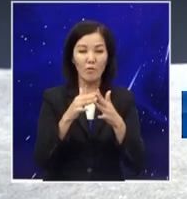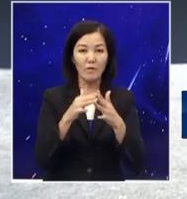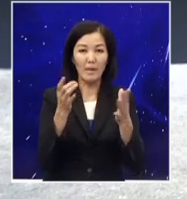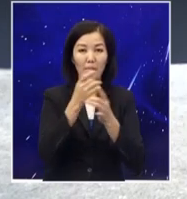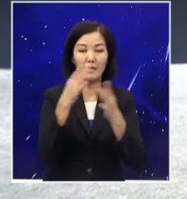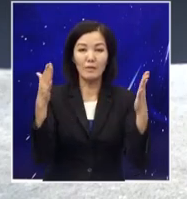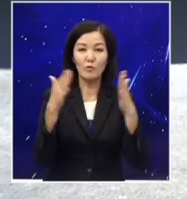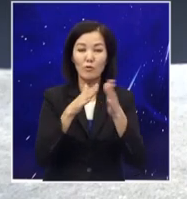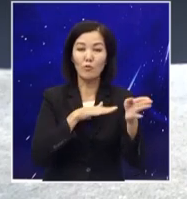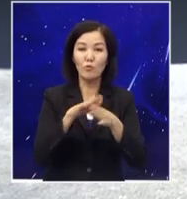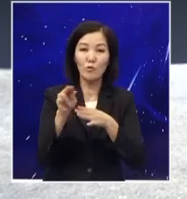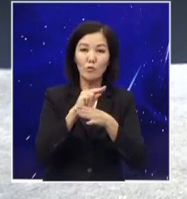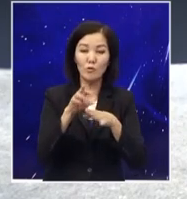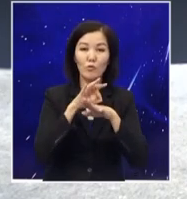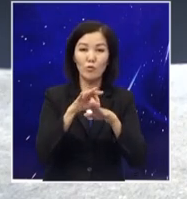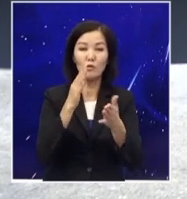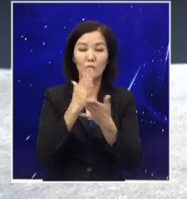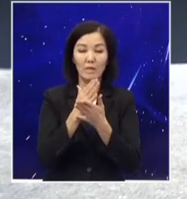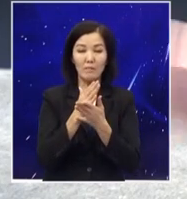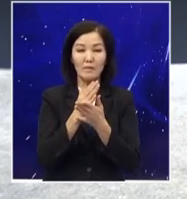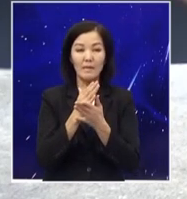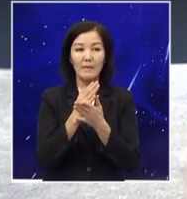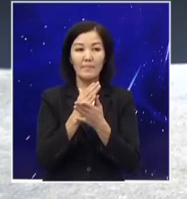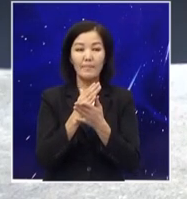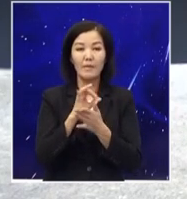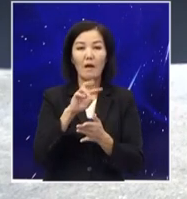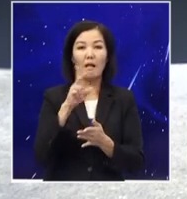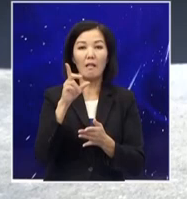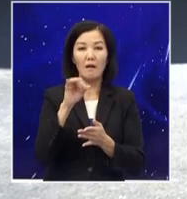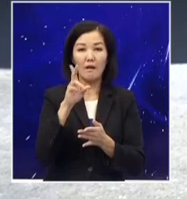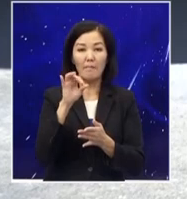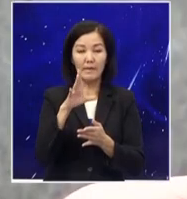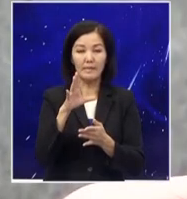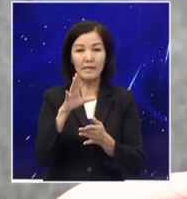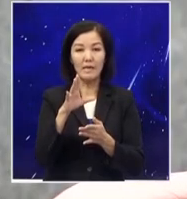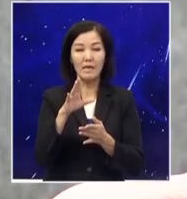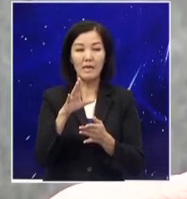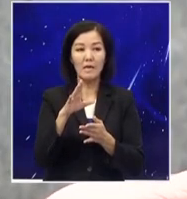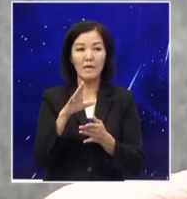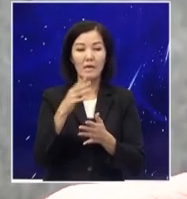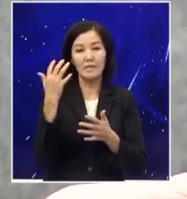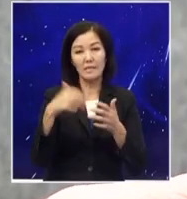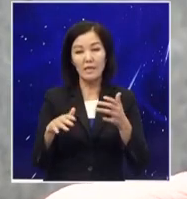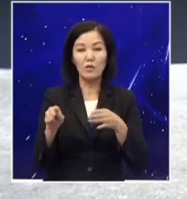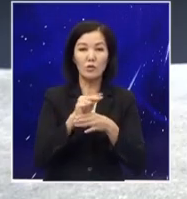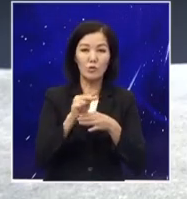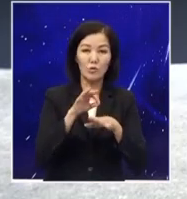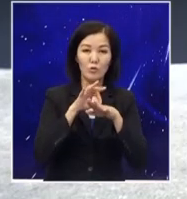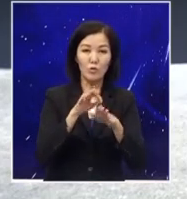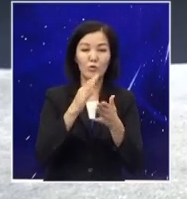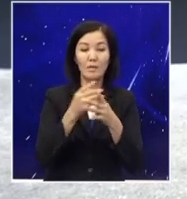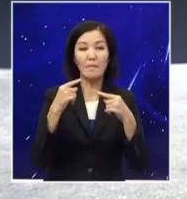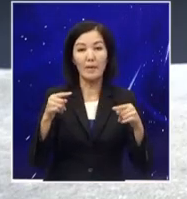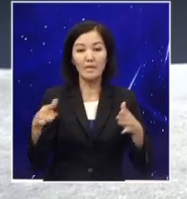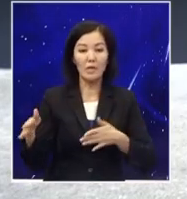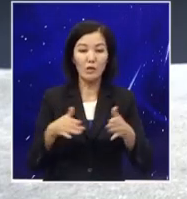мәдениет үйін күрделі жөндеуден өткізіп жатырмыз. Осы Алғабаста міне жаңағы ағымды мектептің ағымды жөндеу өткізіліп жатыр. Басқа да